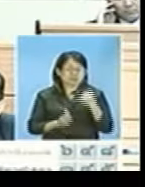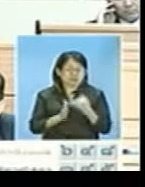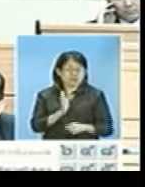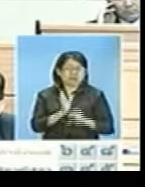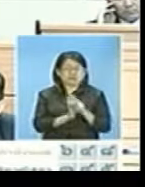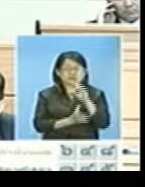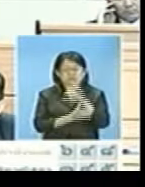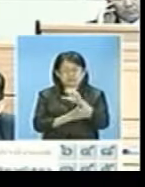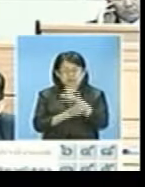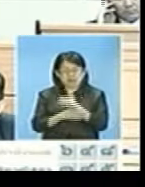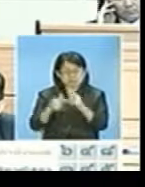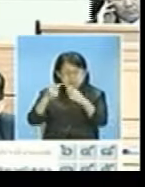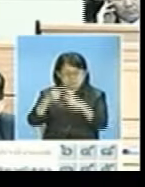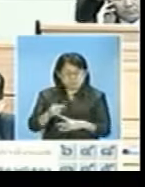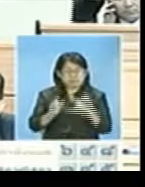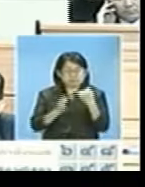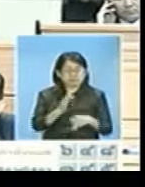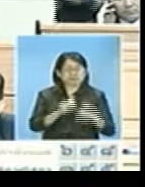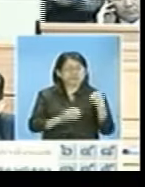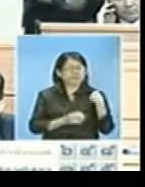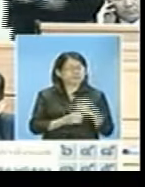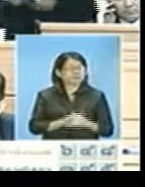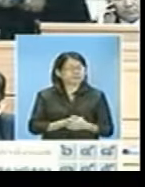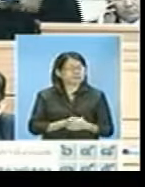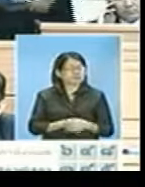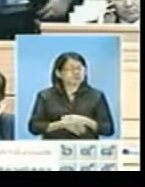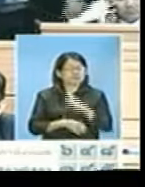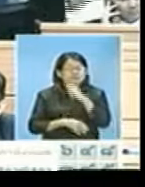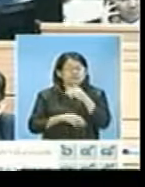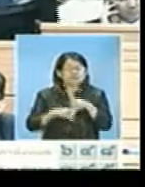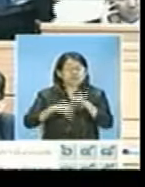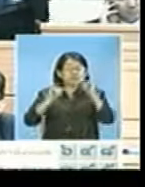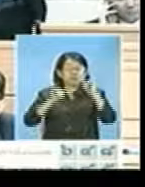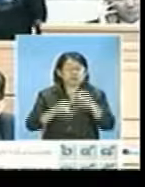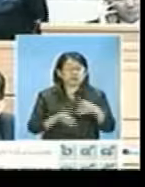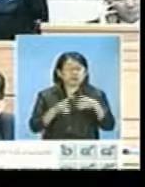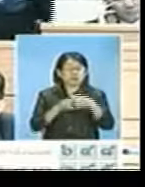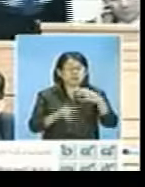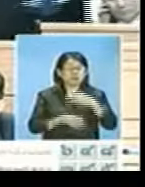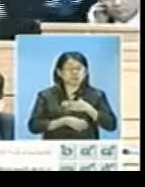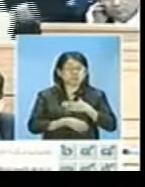ข้อบังคับหลายข้อครับท่านประธานครับถ้าเป็นอย่างนี้พวกผม